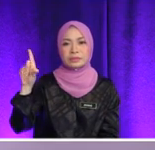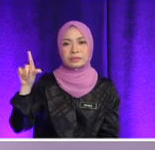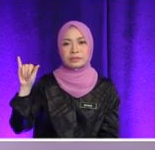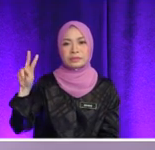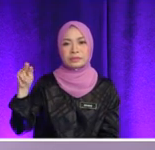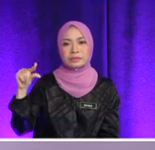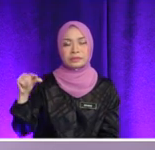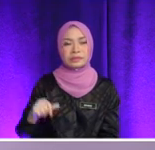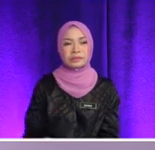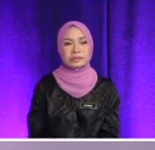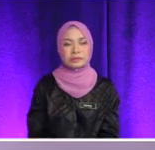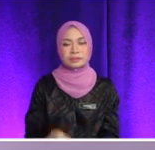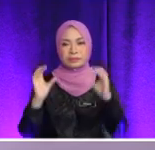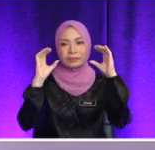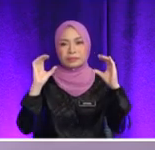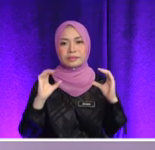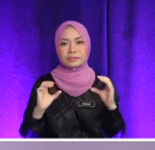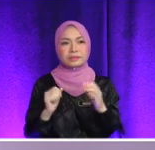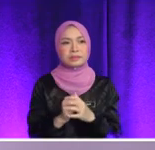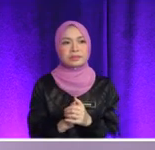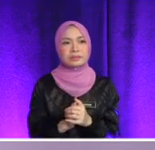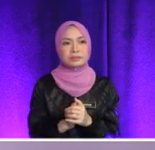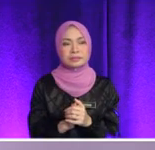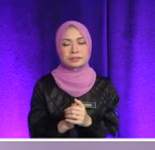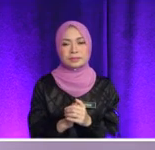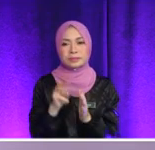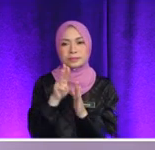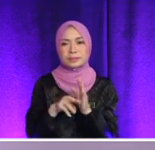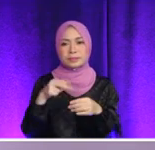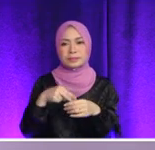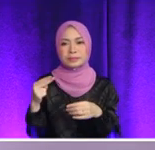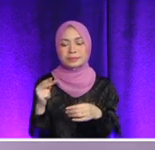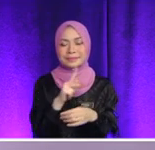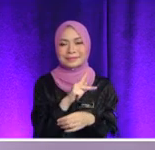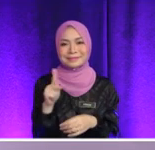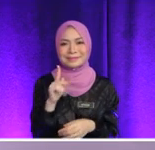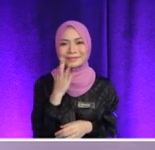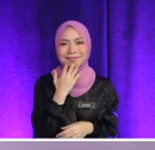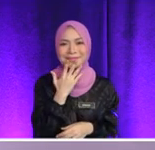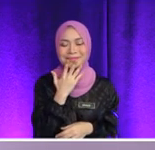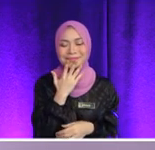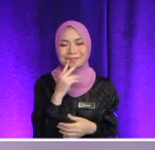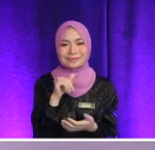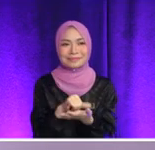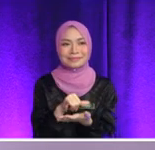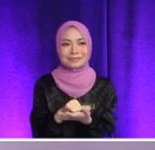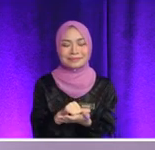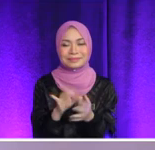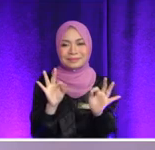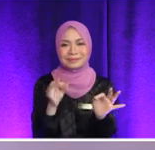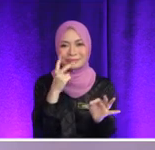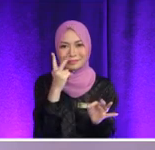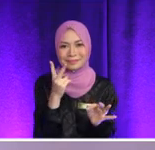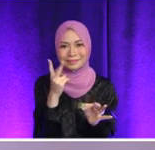boleh lihat pokok kelapa ini sendiri kalau kita secara rilistiknya pokok kelapa itu